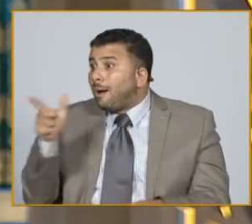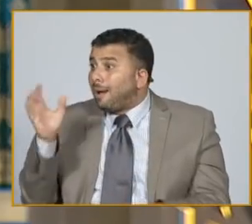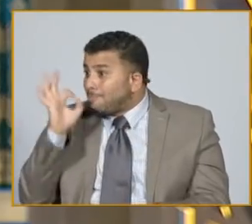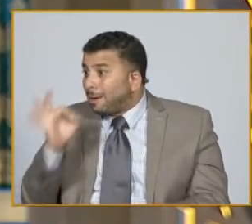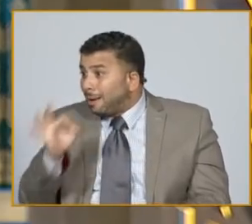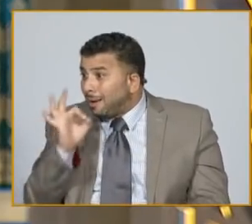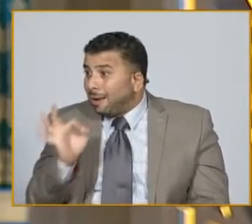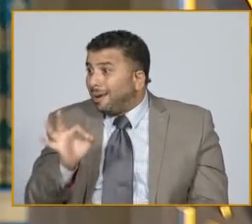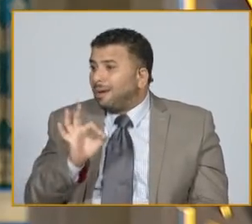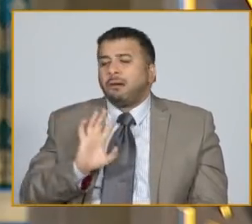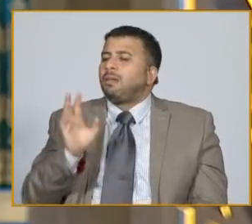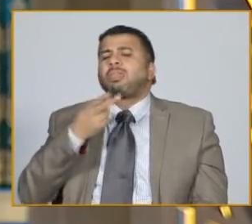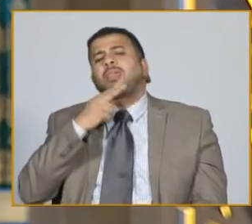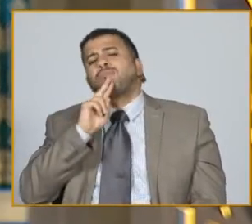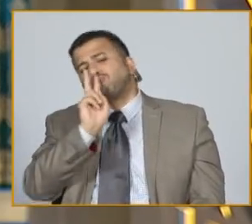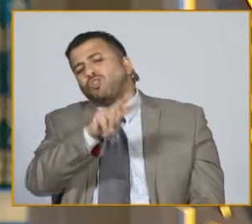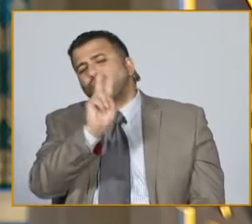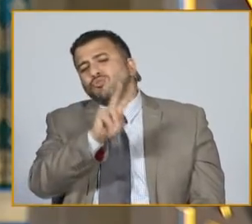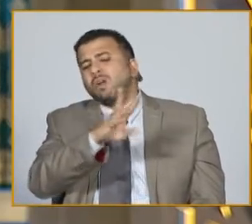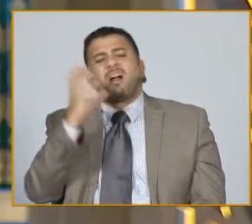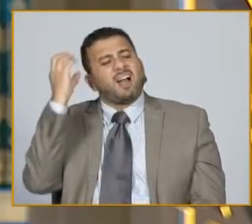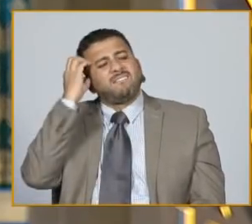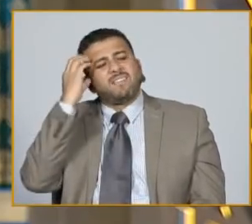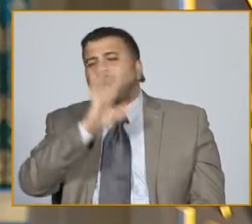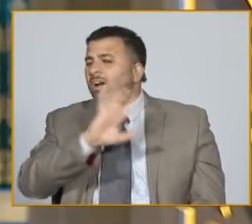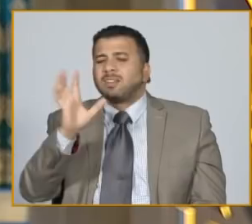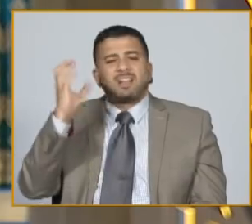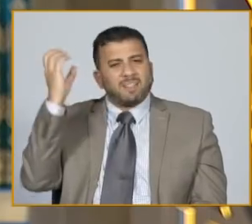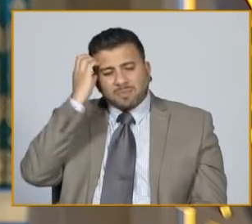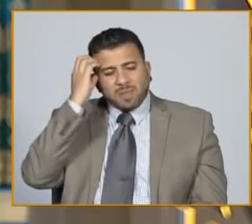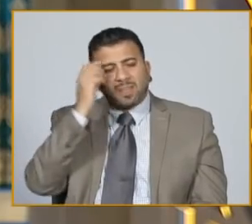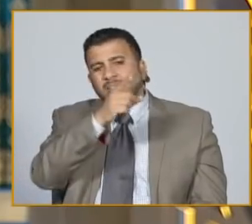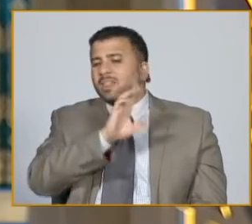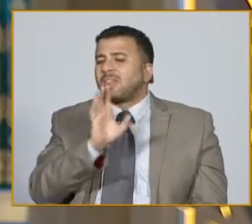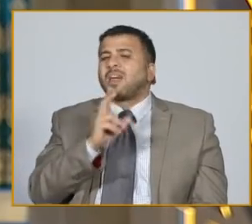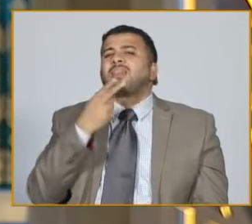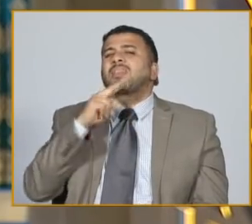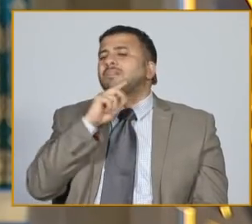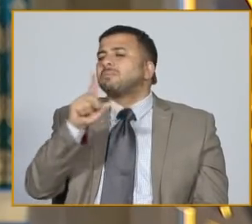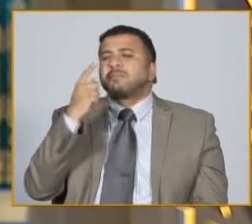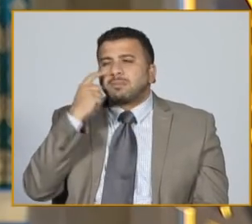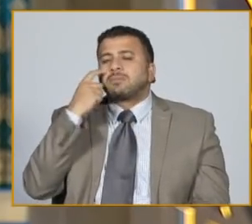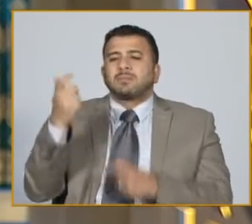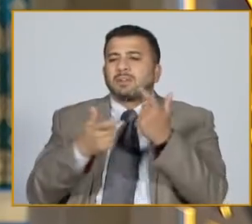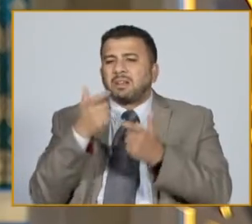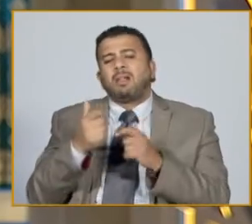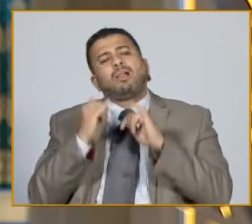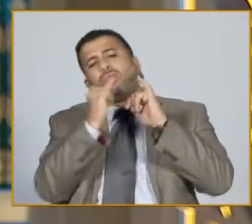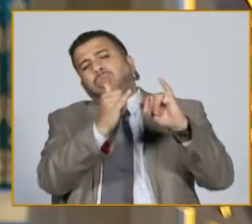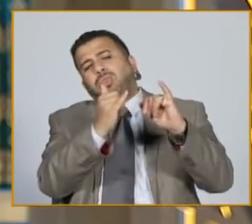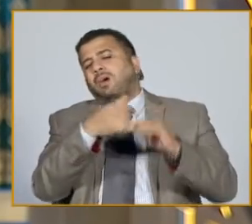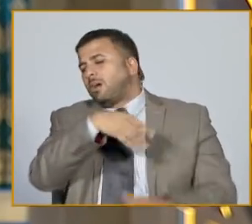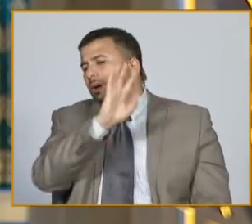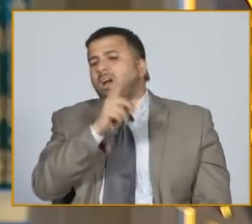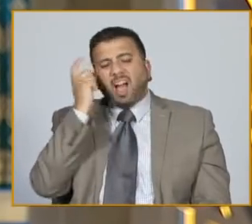وتصدقه، أما الكذاب هذا لو جاب فعلا خبر صدق قالوا لا تأكدوا أو أهملوه ما أحد يلتفت